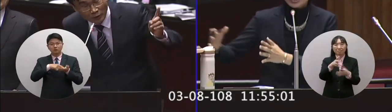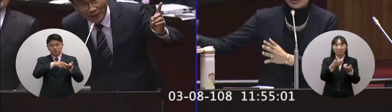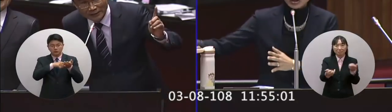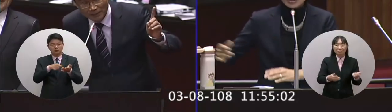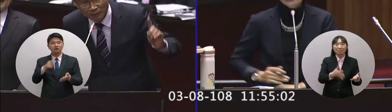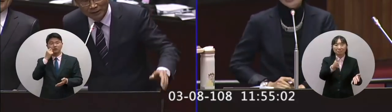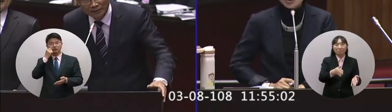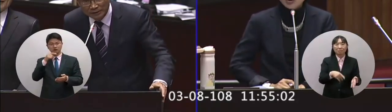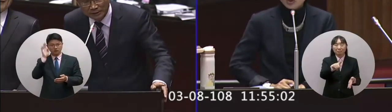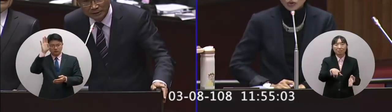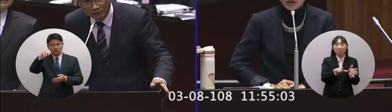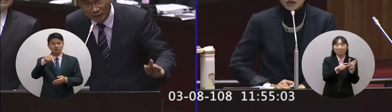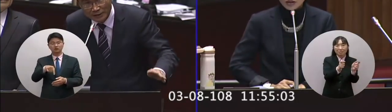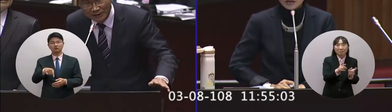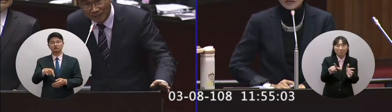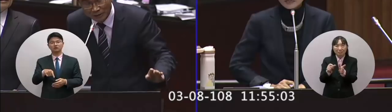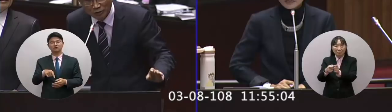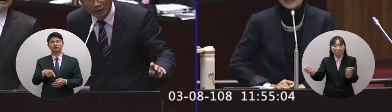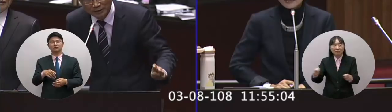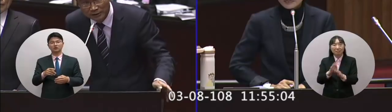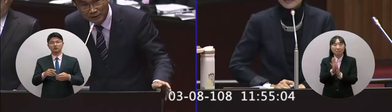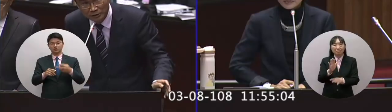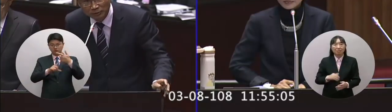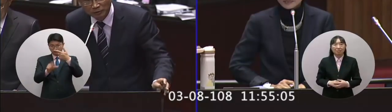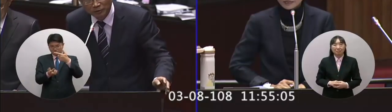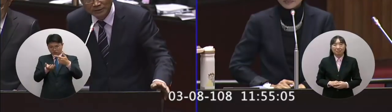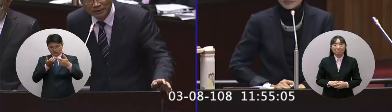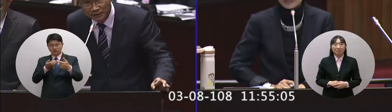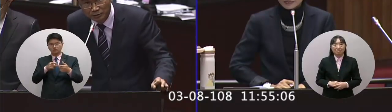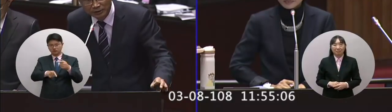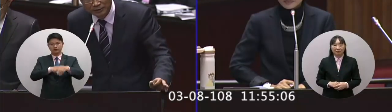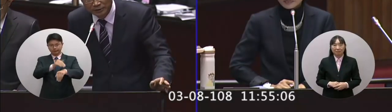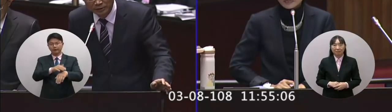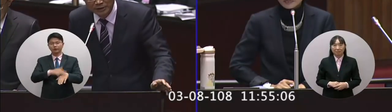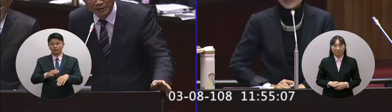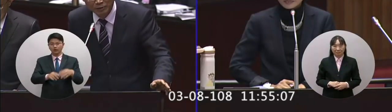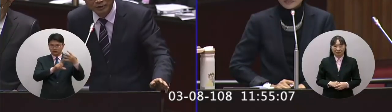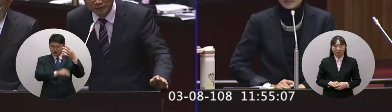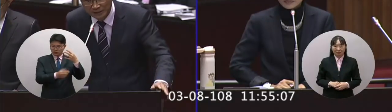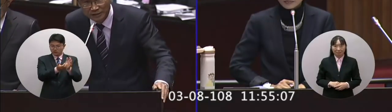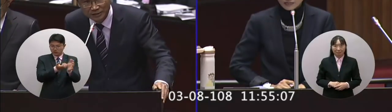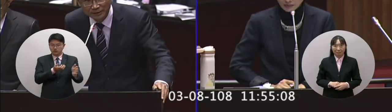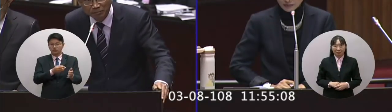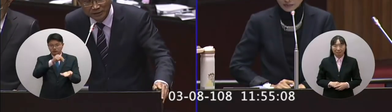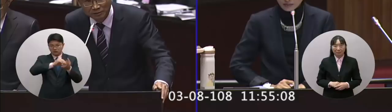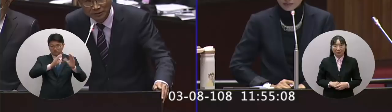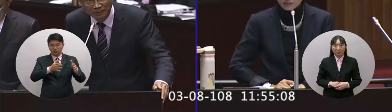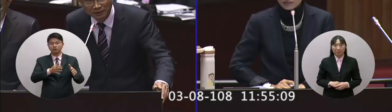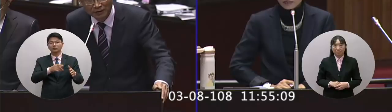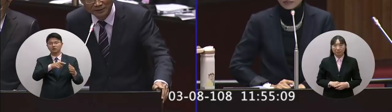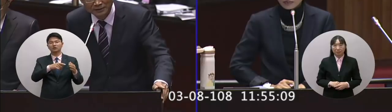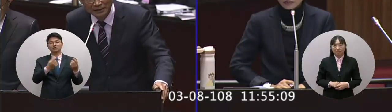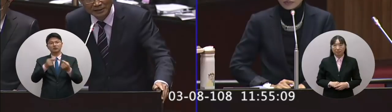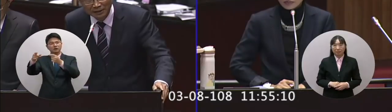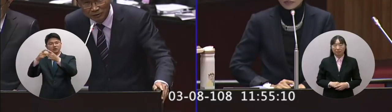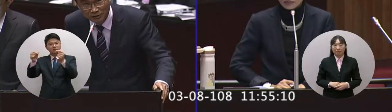修， 所以未来这个部分 作物 对在上半年就会完成。这第一个说明，我们在四月的时候，印尼会有研习生，比照日